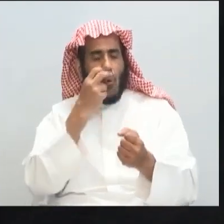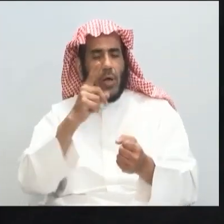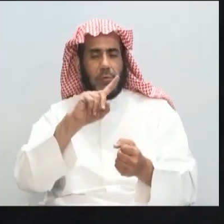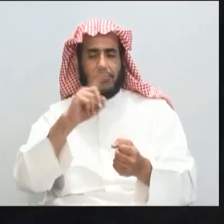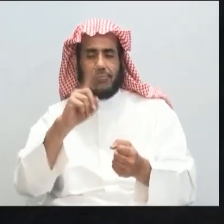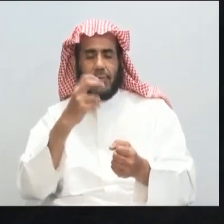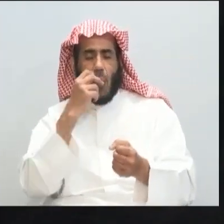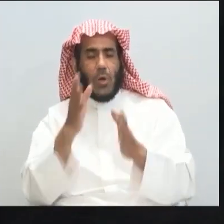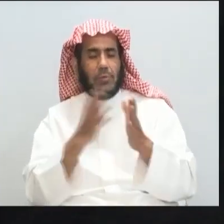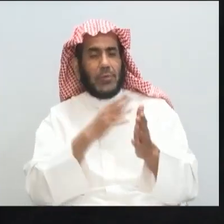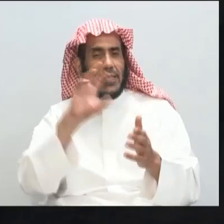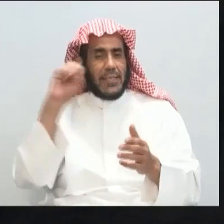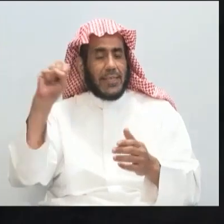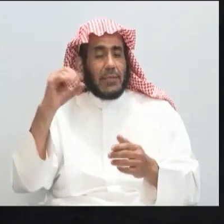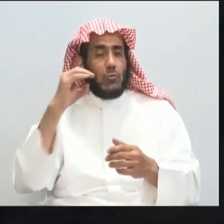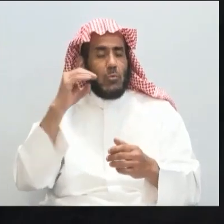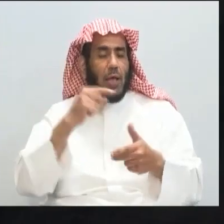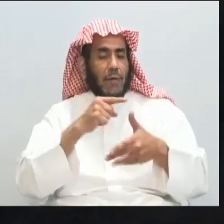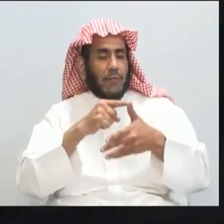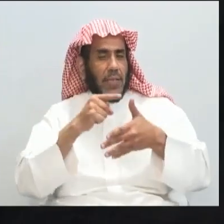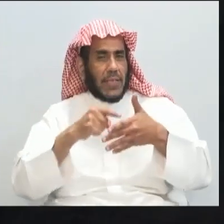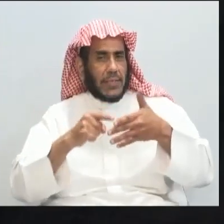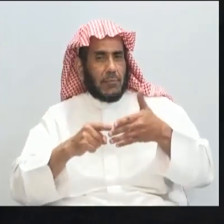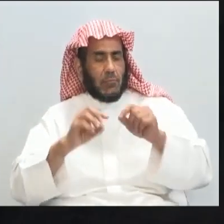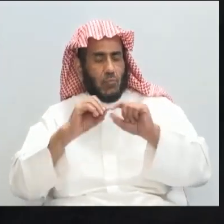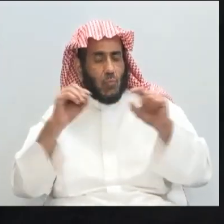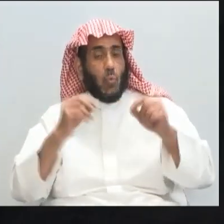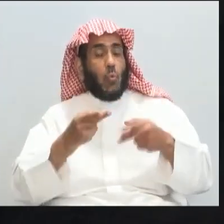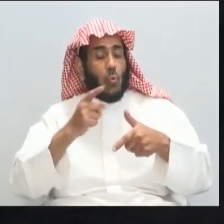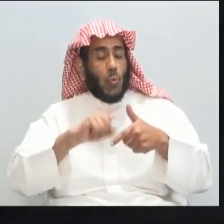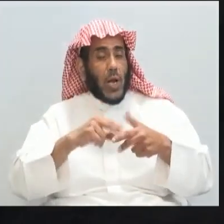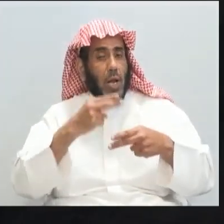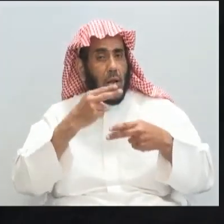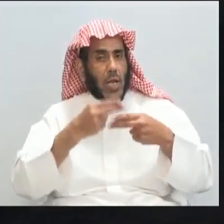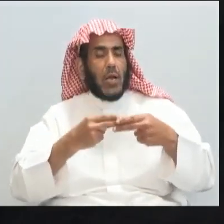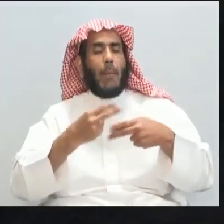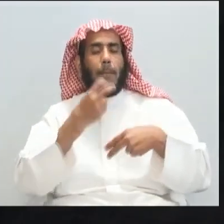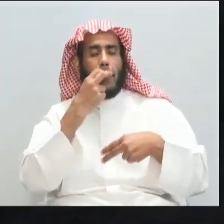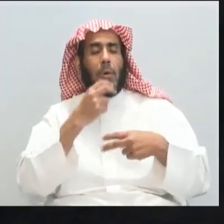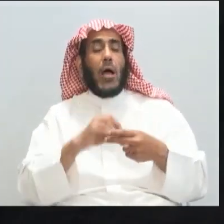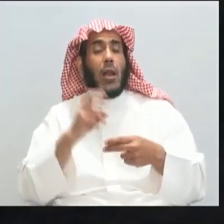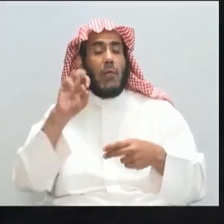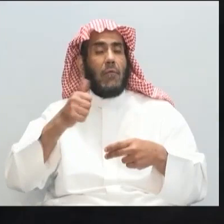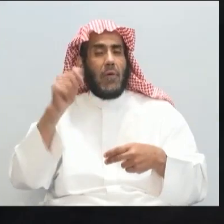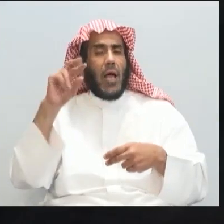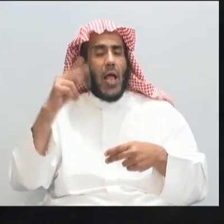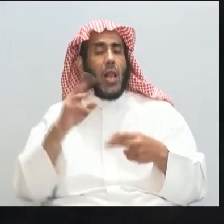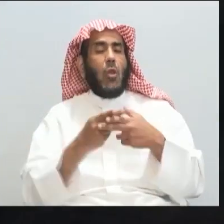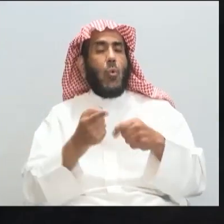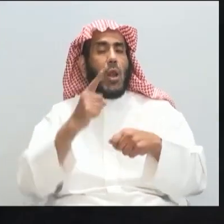هنا يختص بجمله في ترتيبها والاعراب فنحو هنا يختص بالاعراب الفاعل